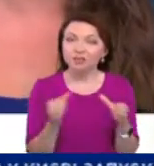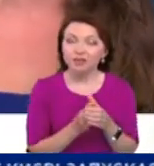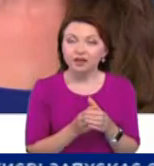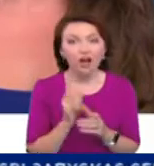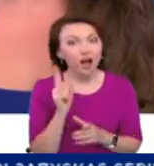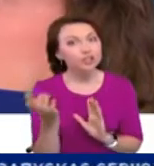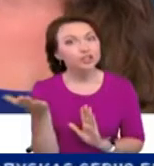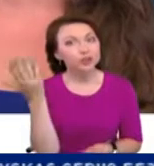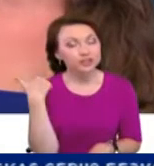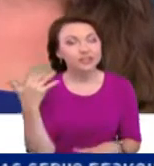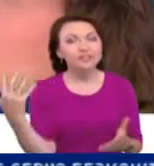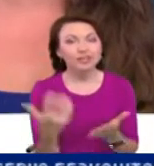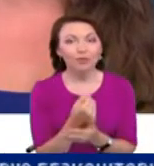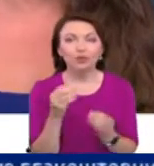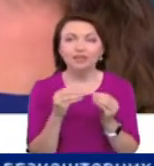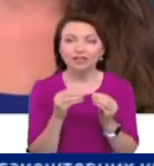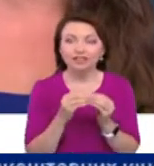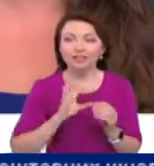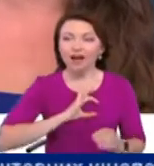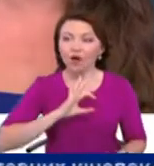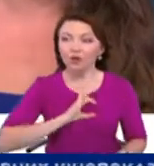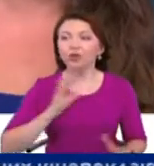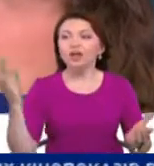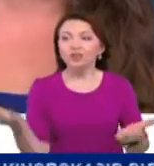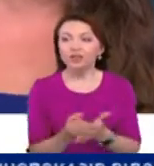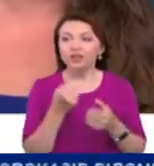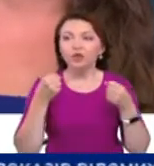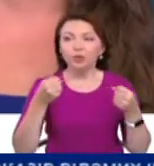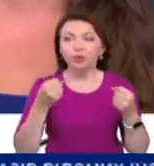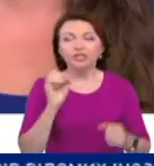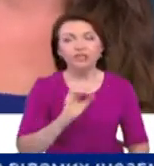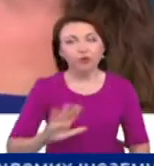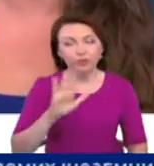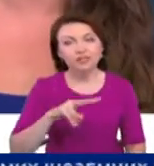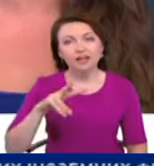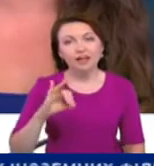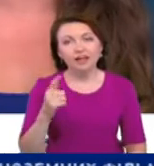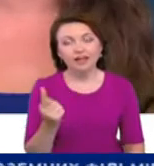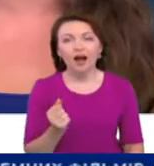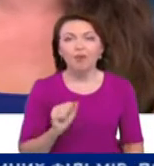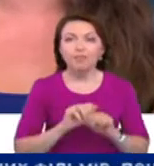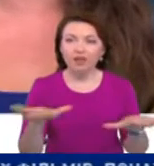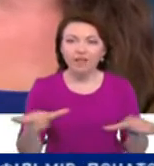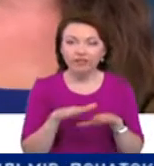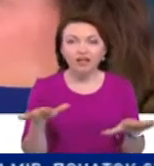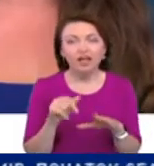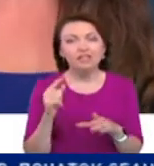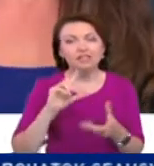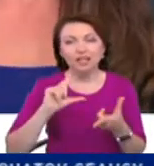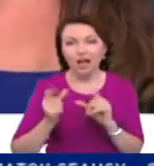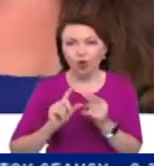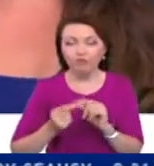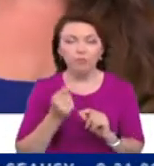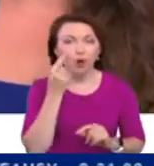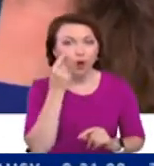тоді здобули 10 нагород, виграли кубок Європейської ліги плавання з заліковими очками.